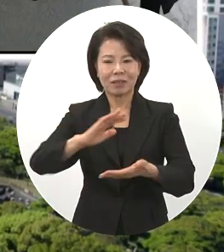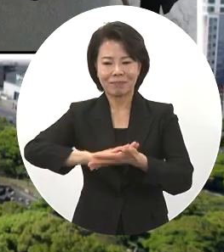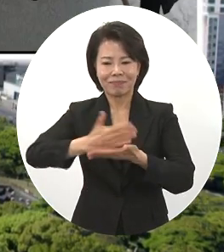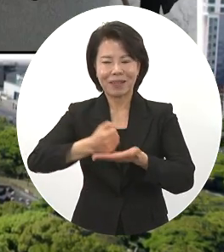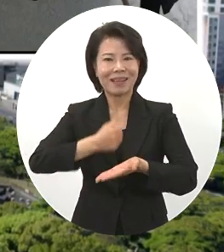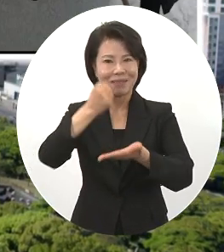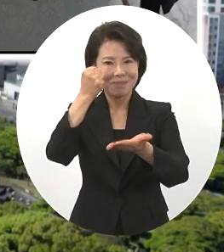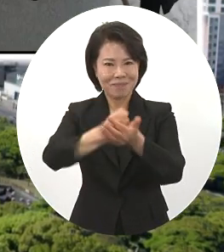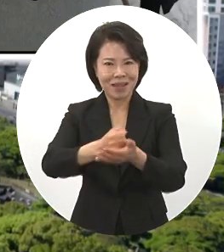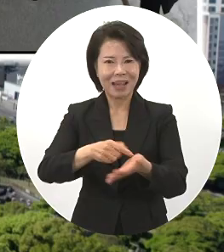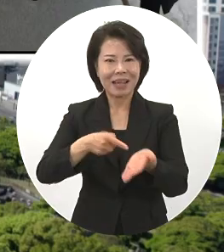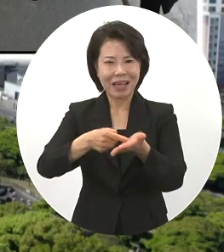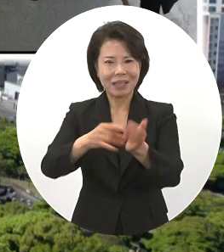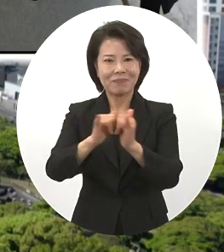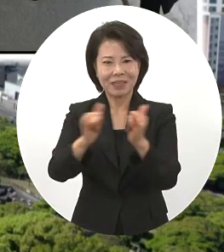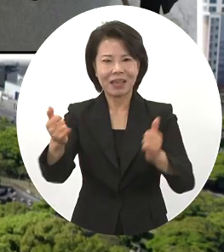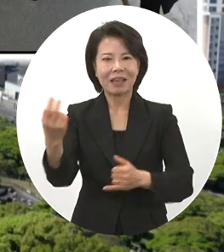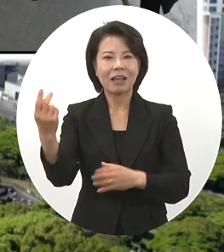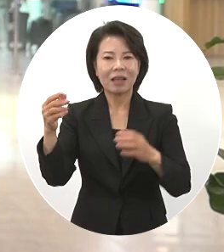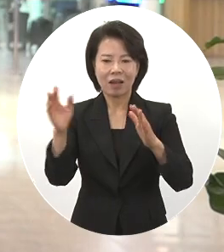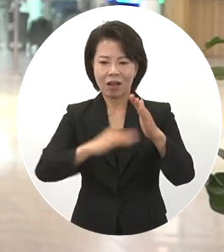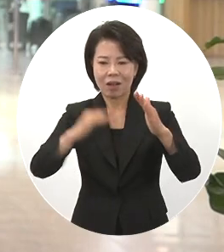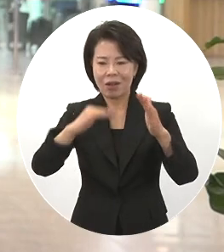가입자를 5월 2일부터 모집합니다.